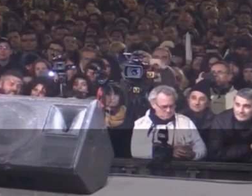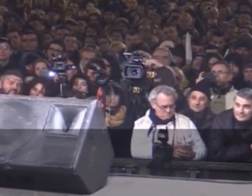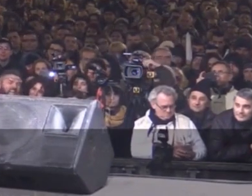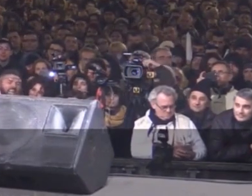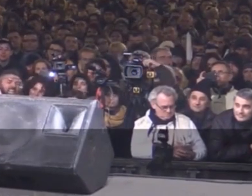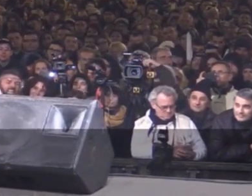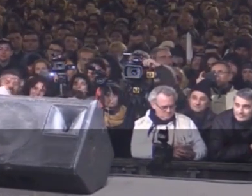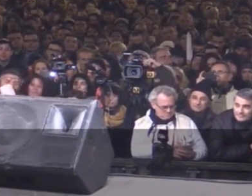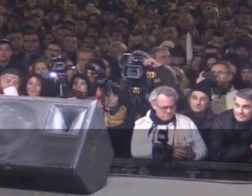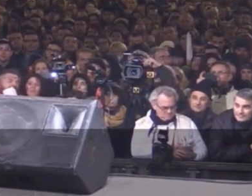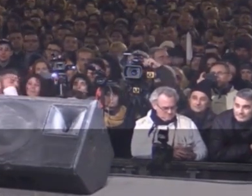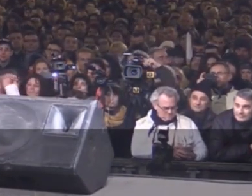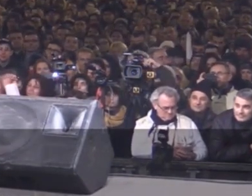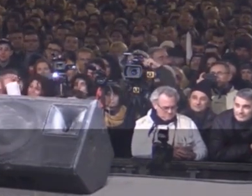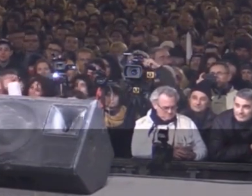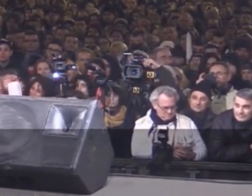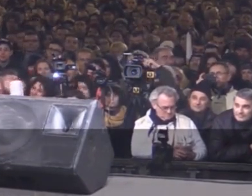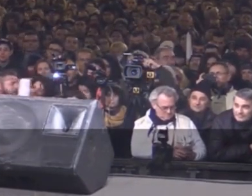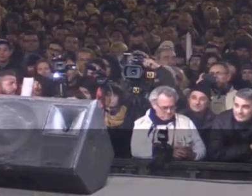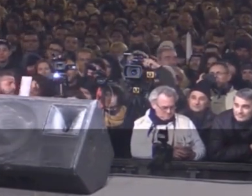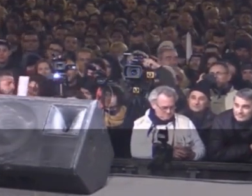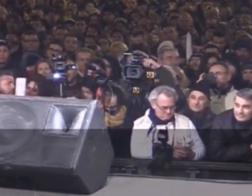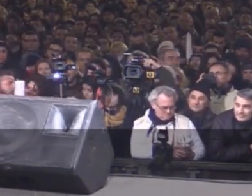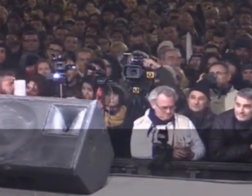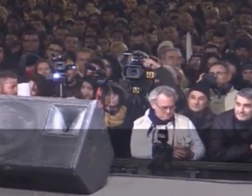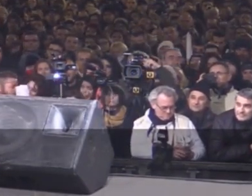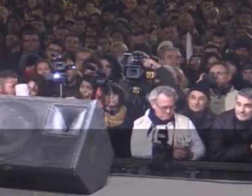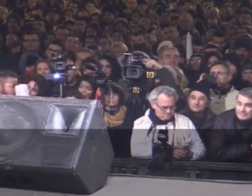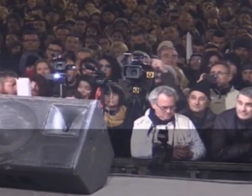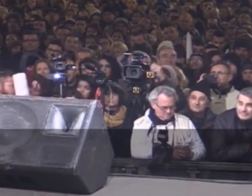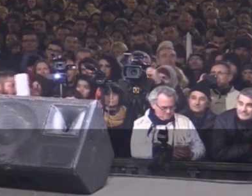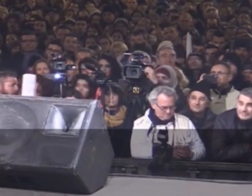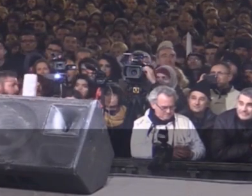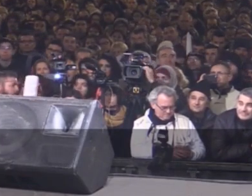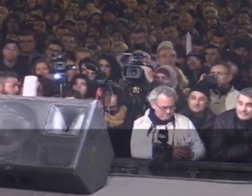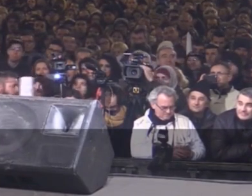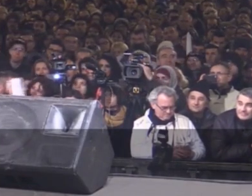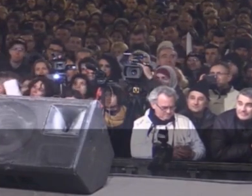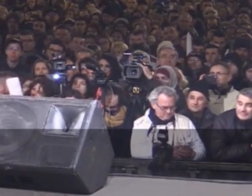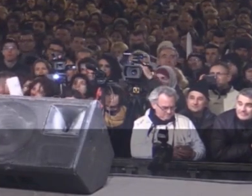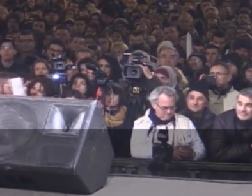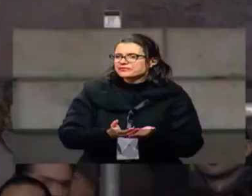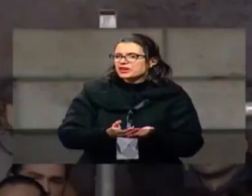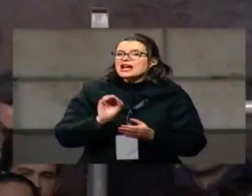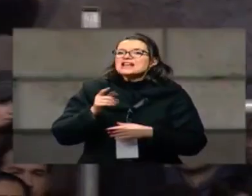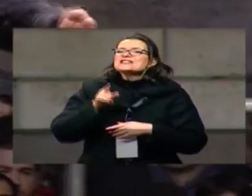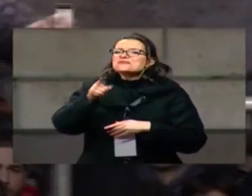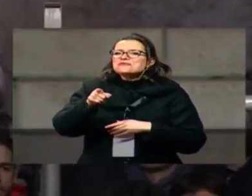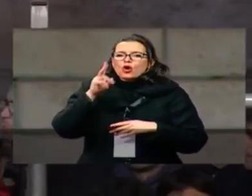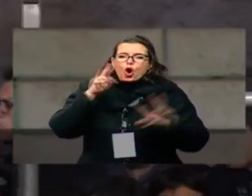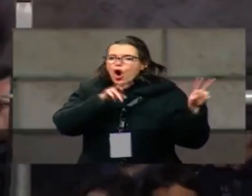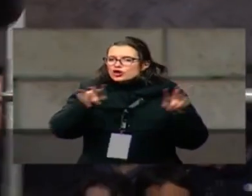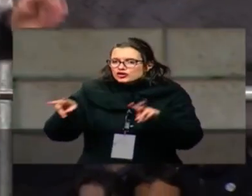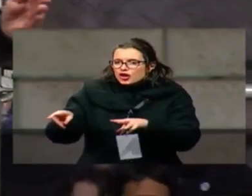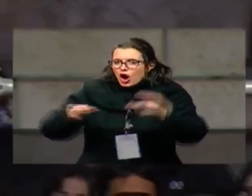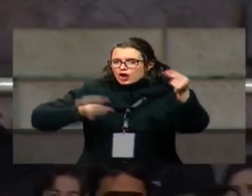32.000 multinazionali nel mondo sono Intrecci Se apri il bilancio della Deutsche Bank e vai a vedere tra le loro attività cioè i